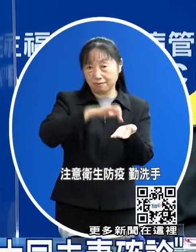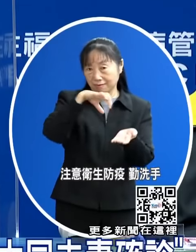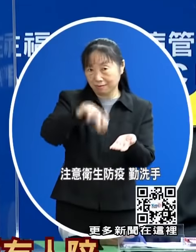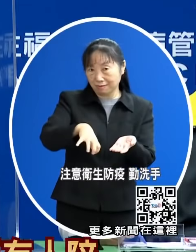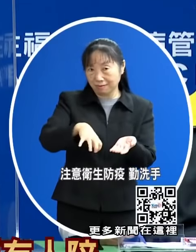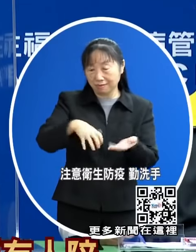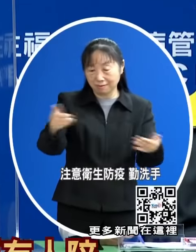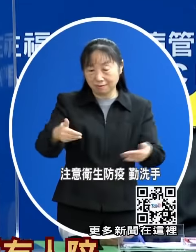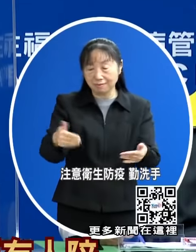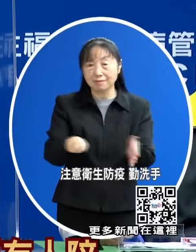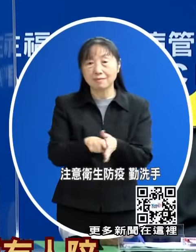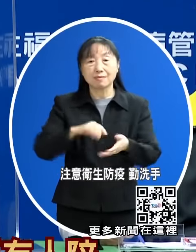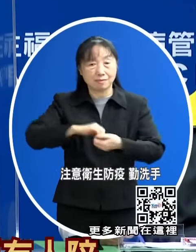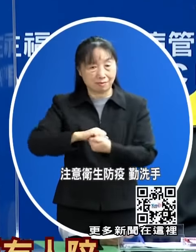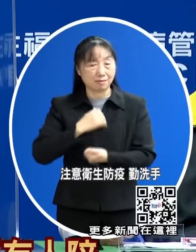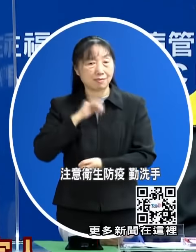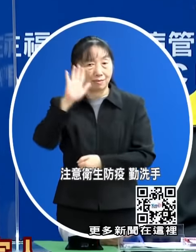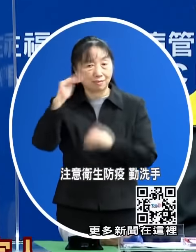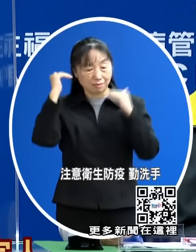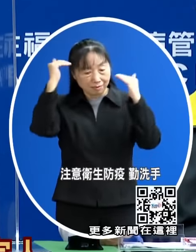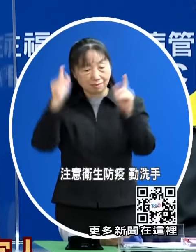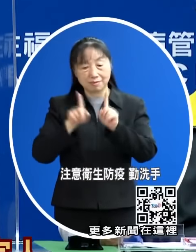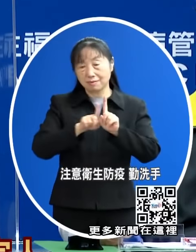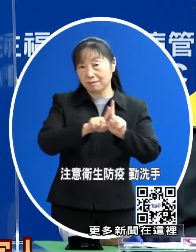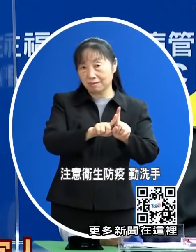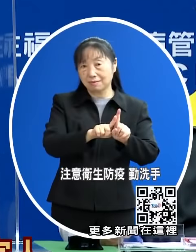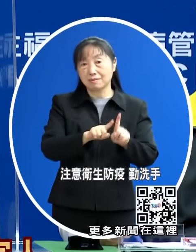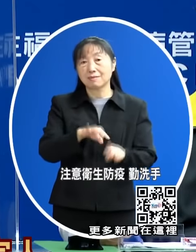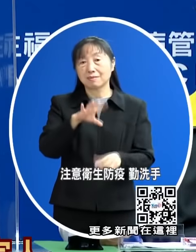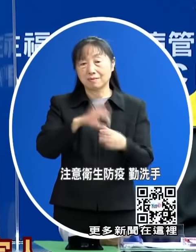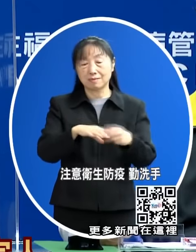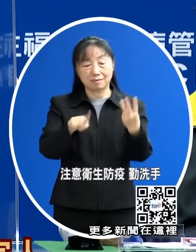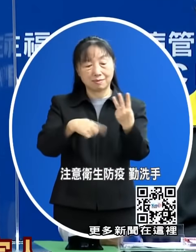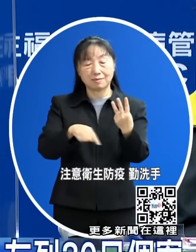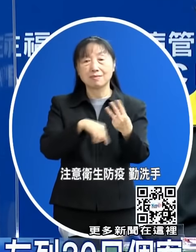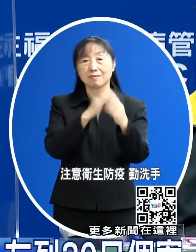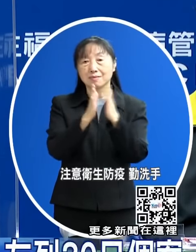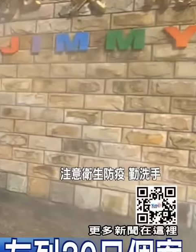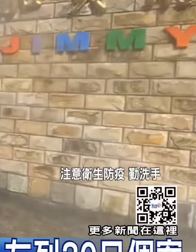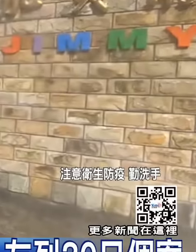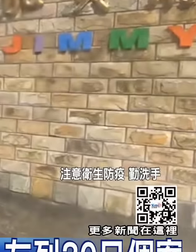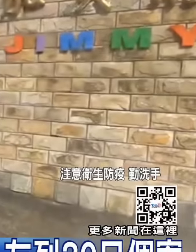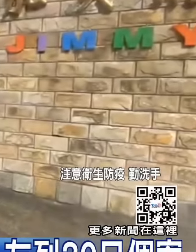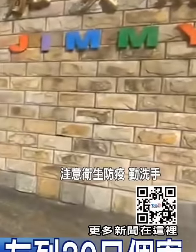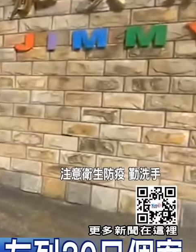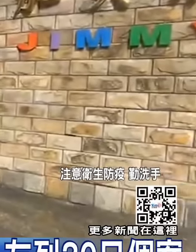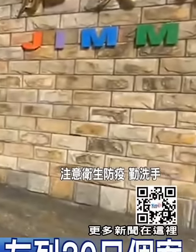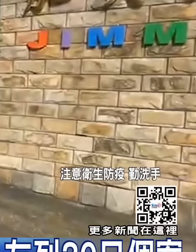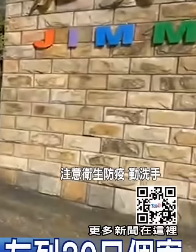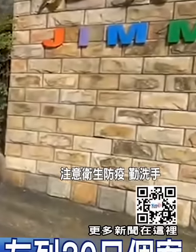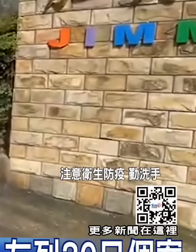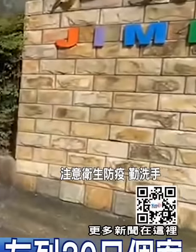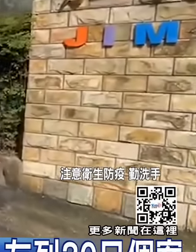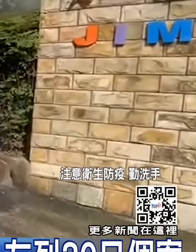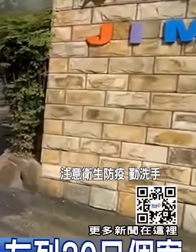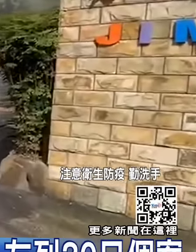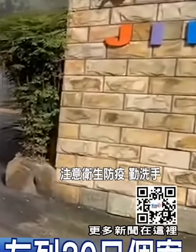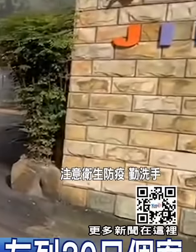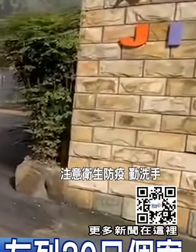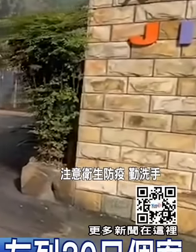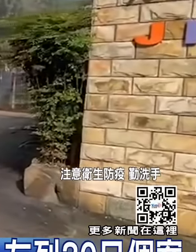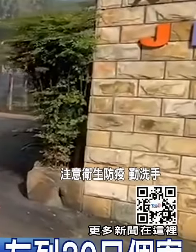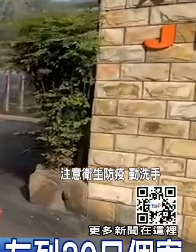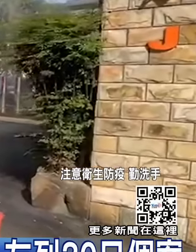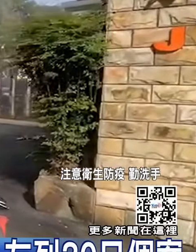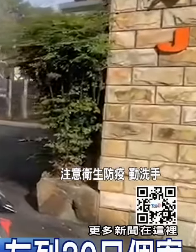隔离治疗的时候需要人陪，那这三位都是他的 家人。 桃园加贝尔幼儿园最初确诊的两姐